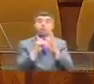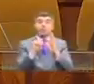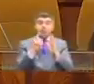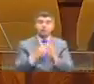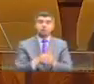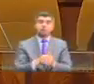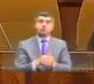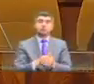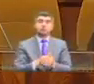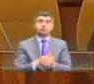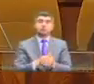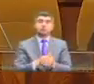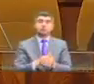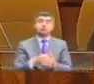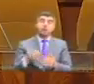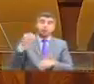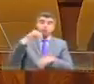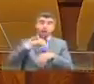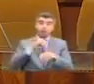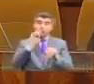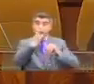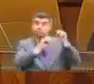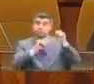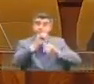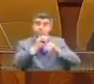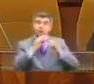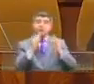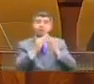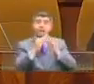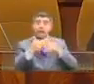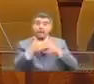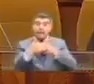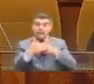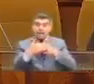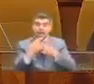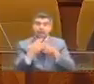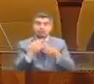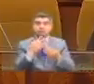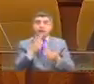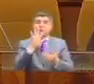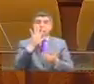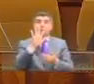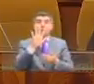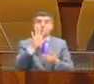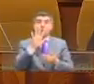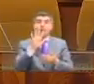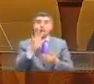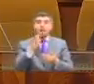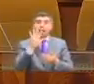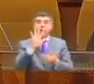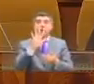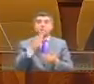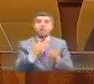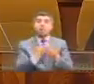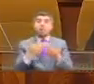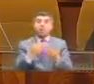ونص لاعاده اصلاح الذى للسقوط ما يقارب خه المليون سنتيم لكل منزل بغينا